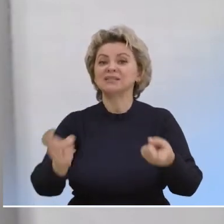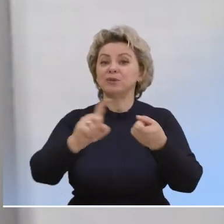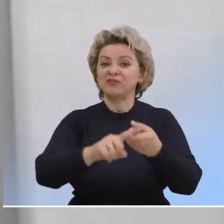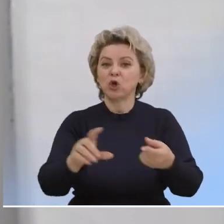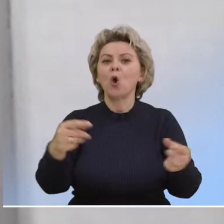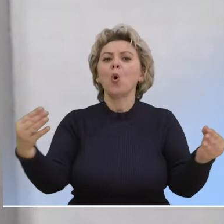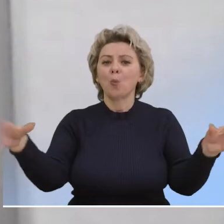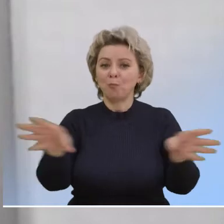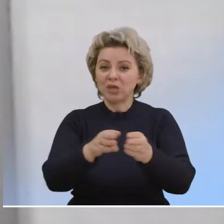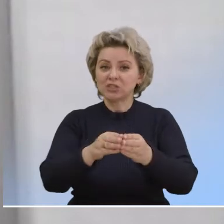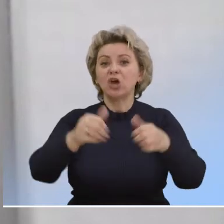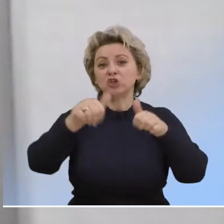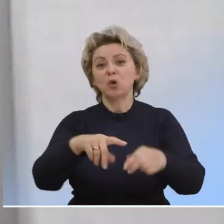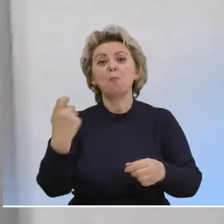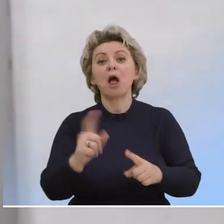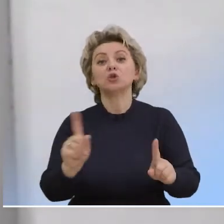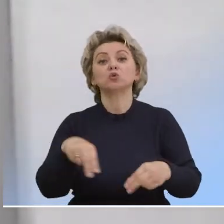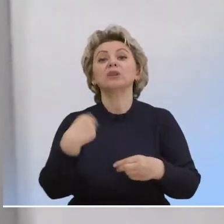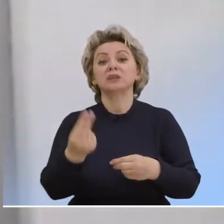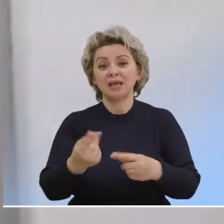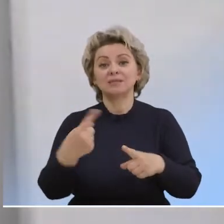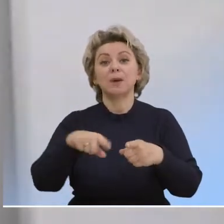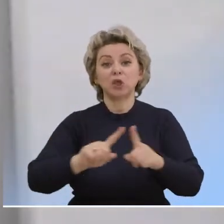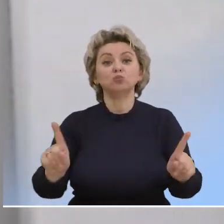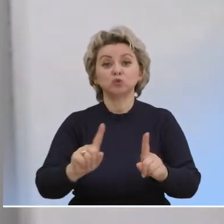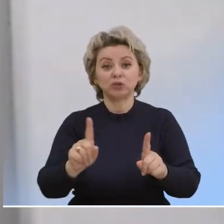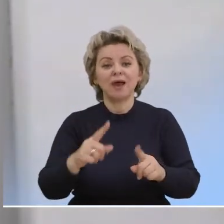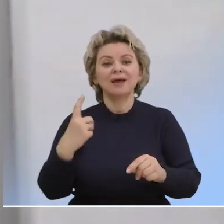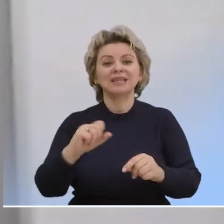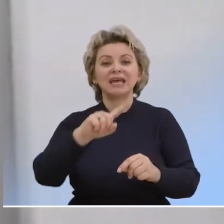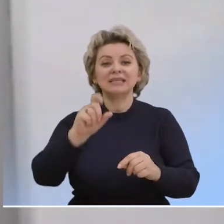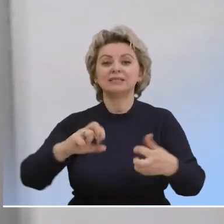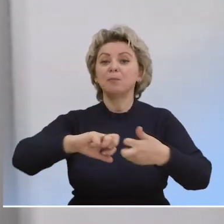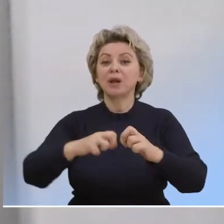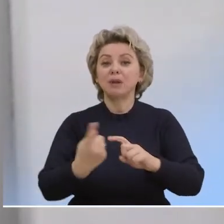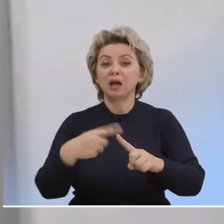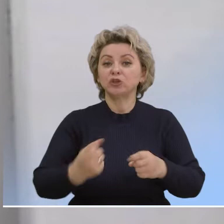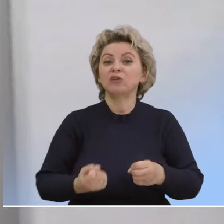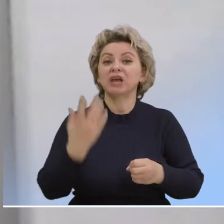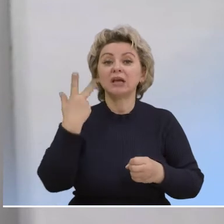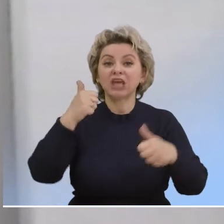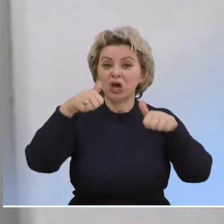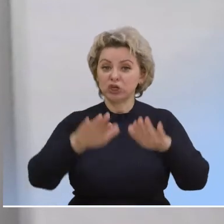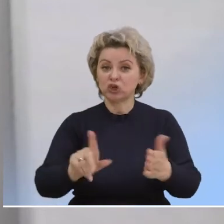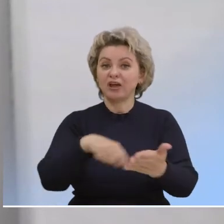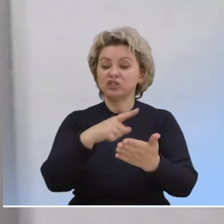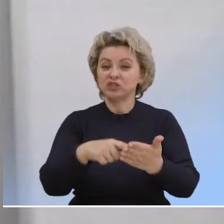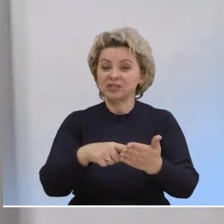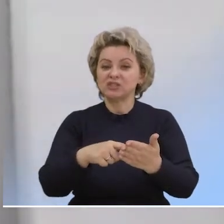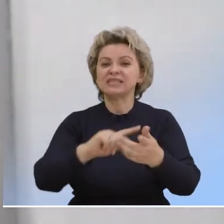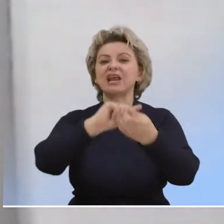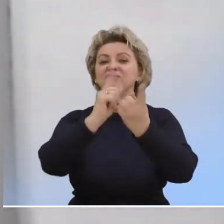к комплексному решению мало что даст. Потому что одна из проблем, которая возникает, когда решаются вопросы